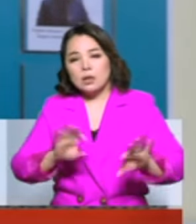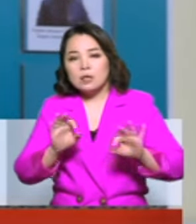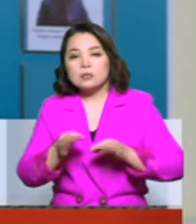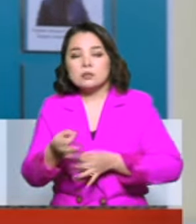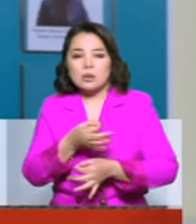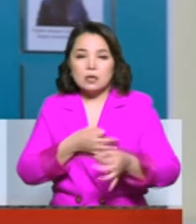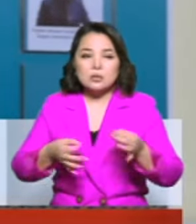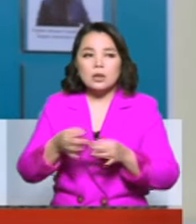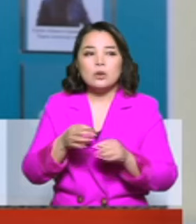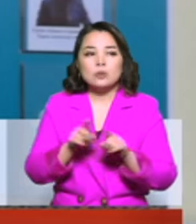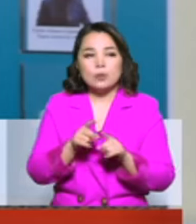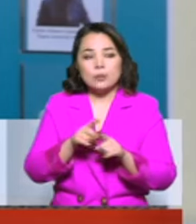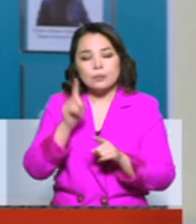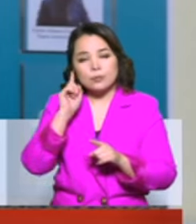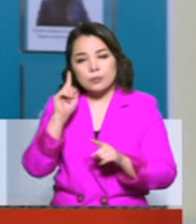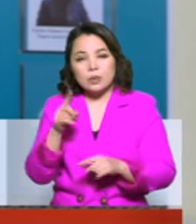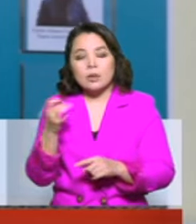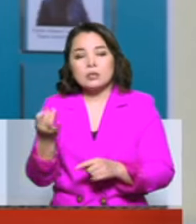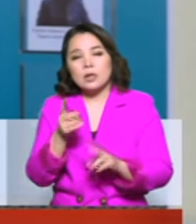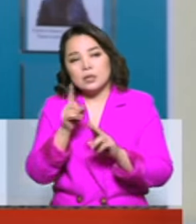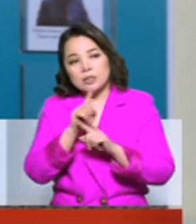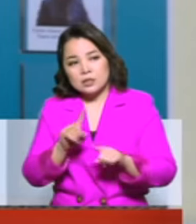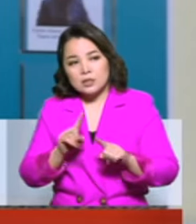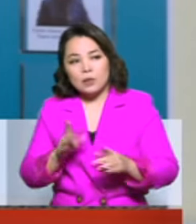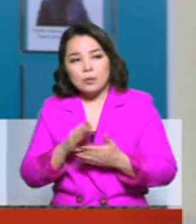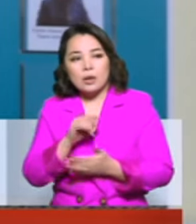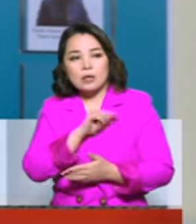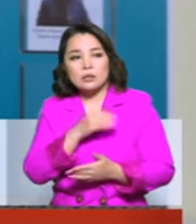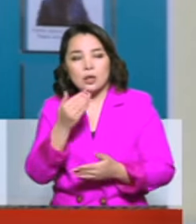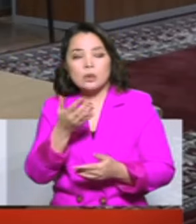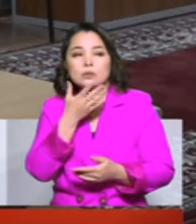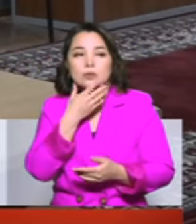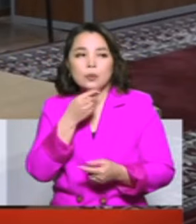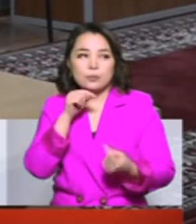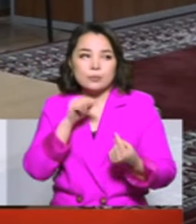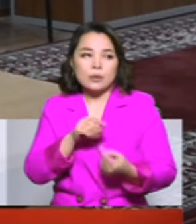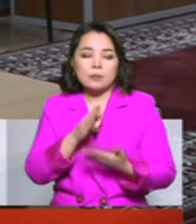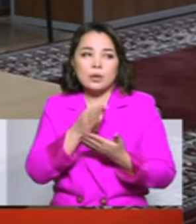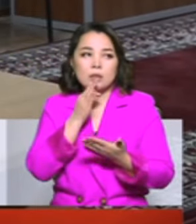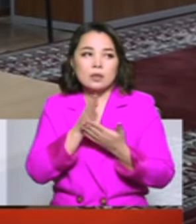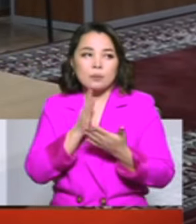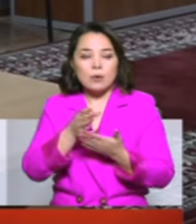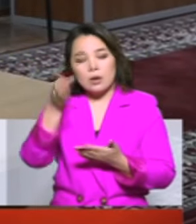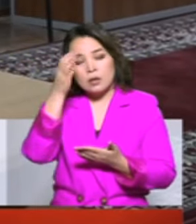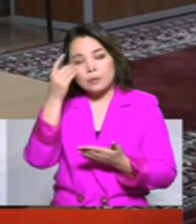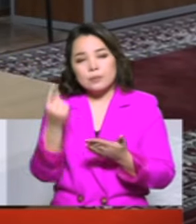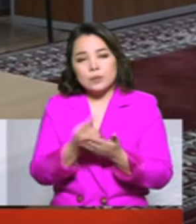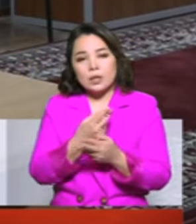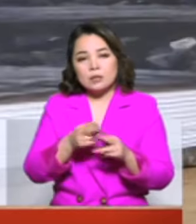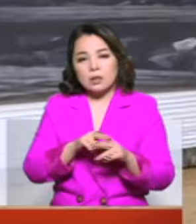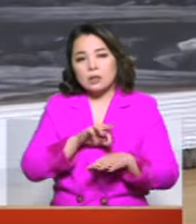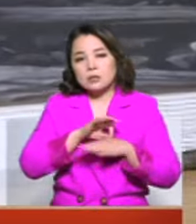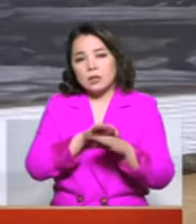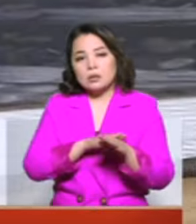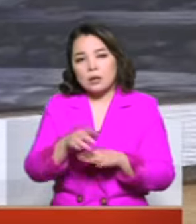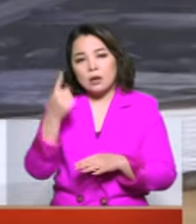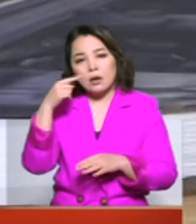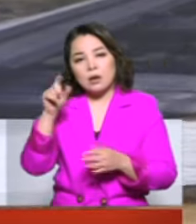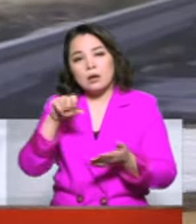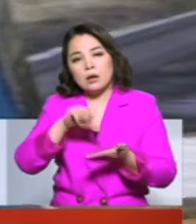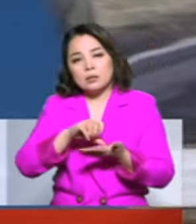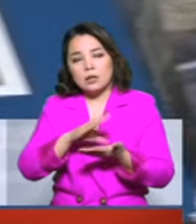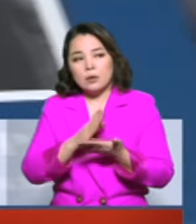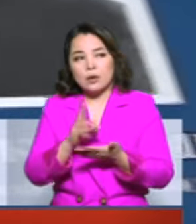бір пендешіліктен биік тұратын ерекше қасиетімен сүйкімді. Ғалымның алаш қайраткері, ақын Ғұмар Қараш